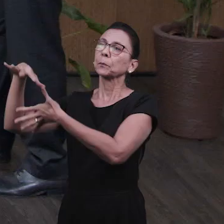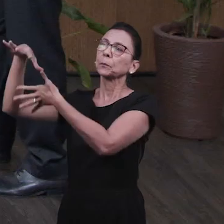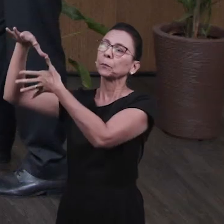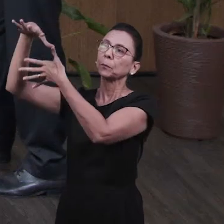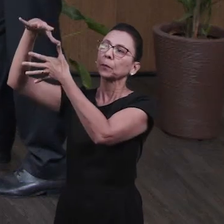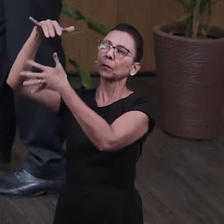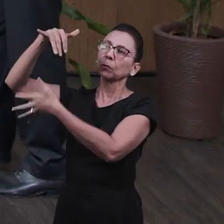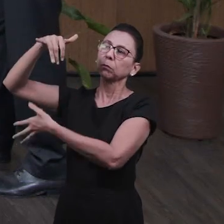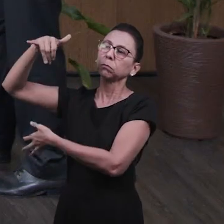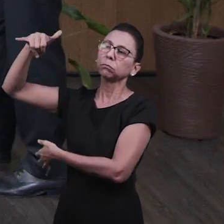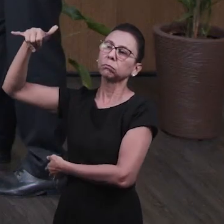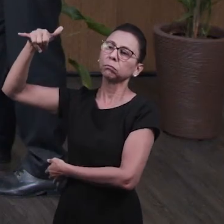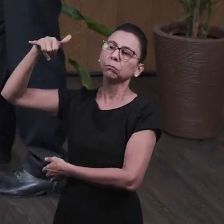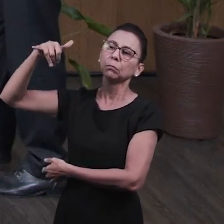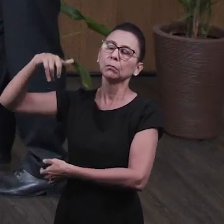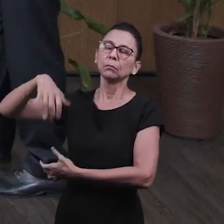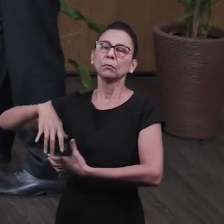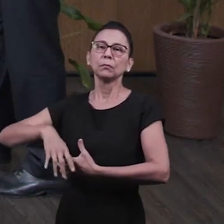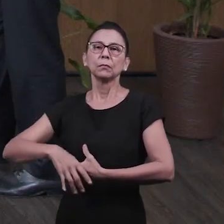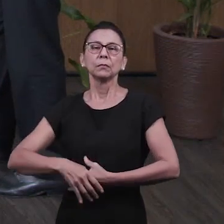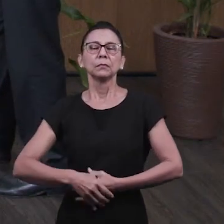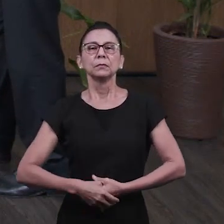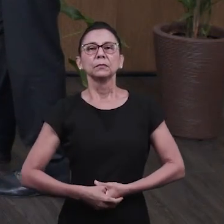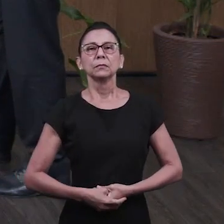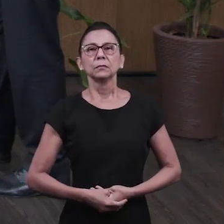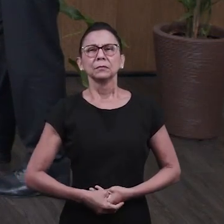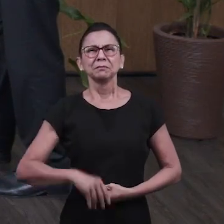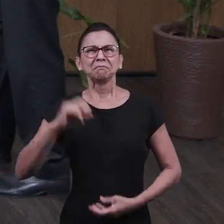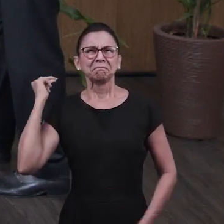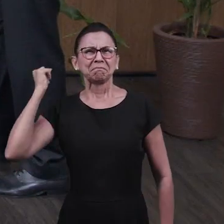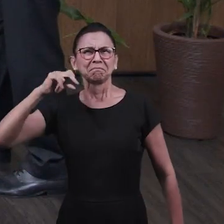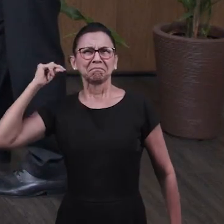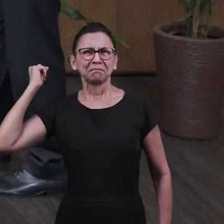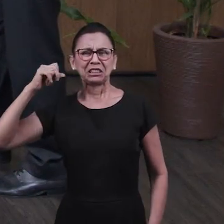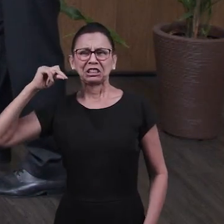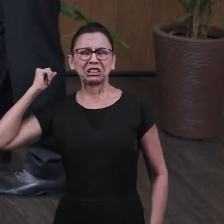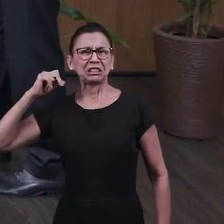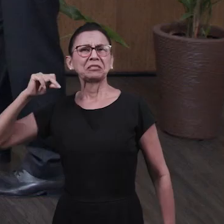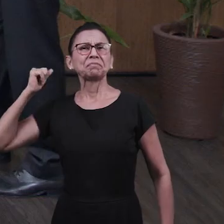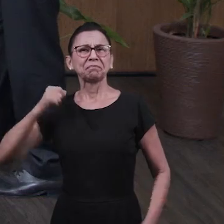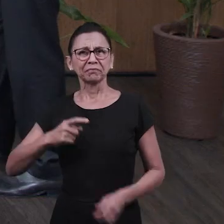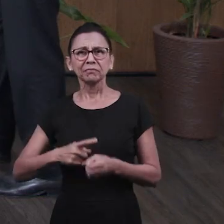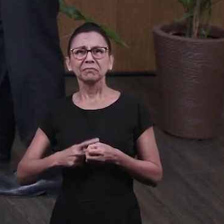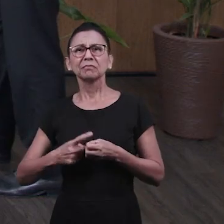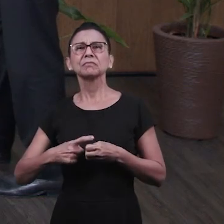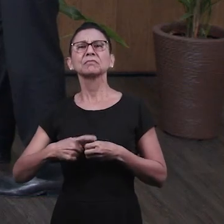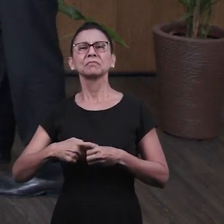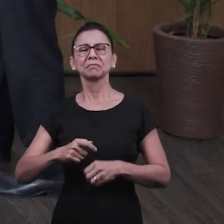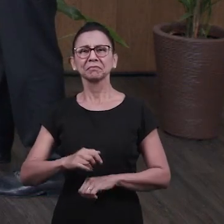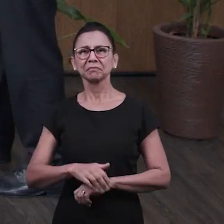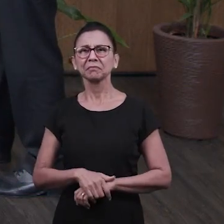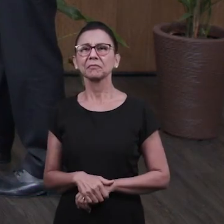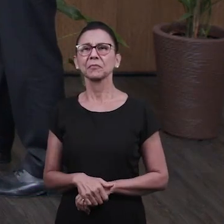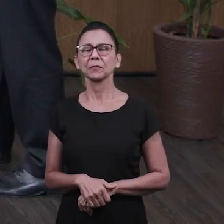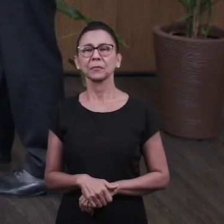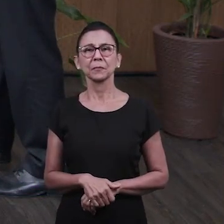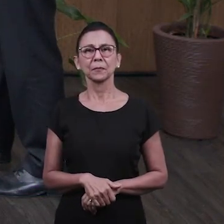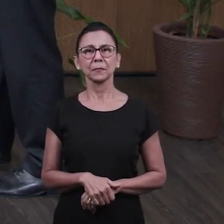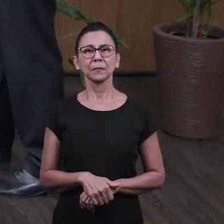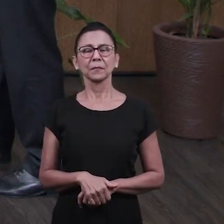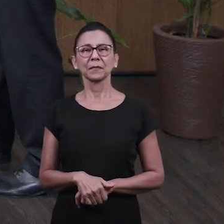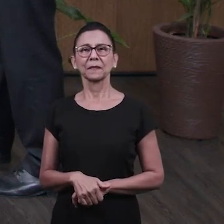de Jéricho a une vue aérienne, une des villes les plus anciennes du monde. Il est